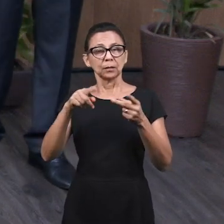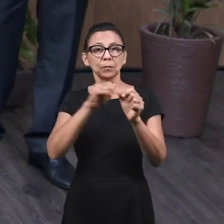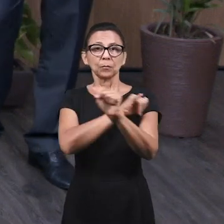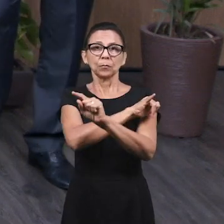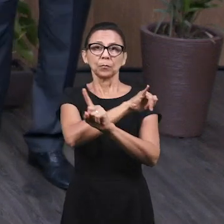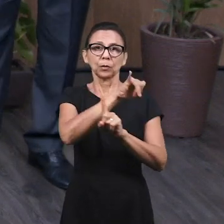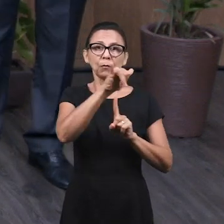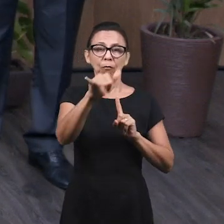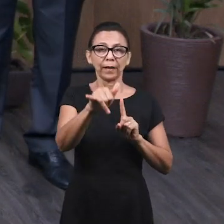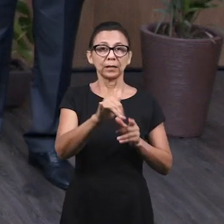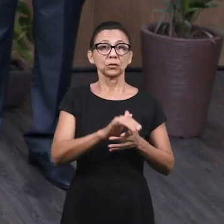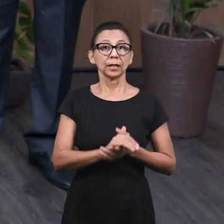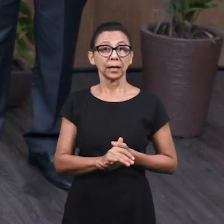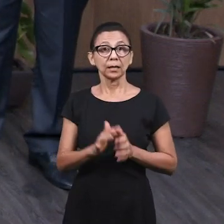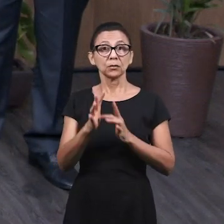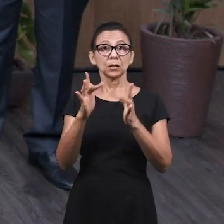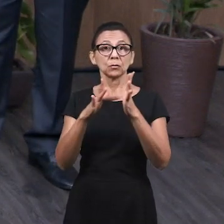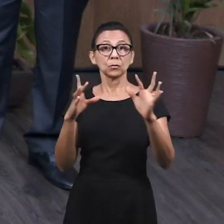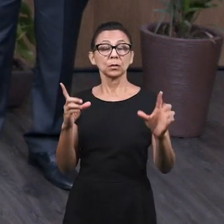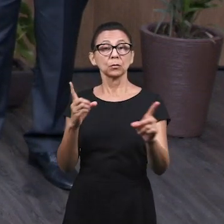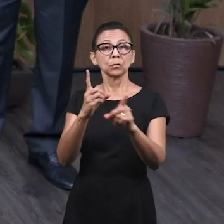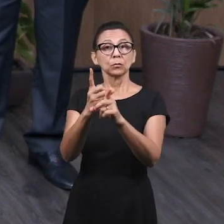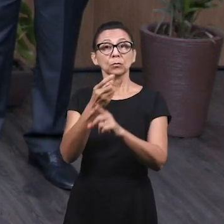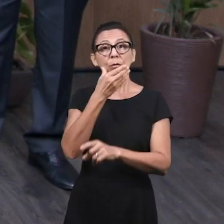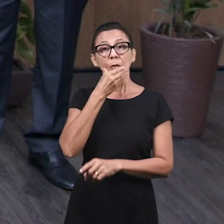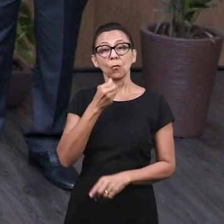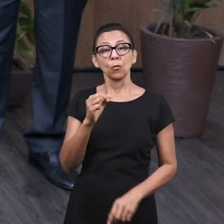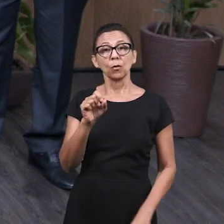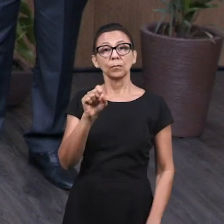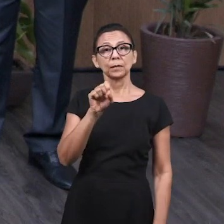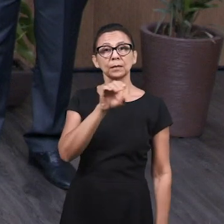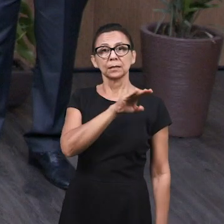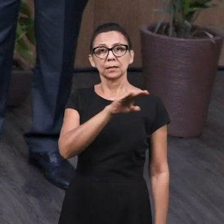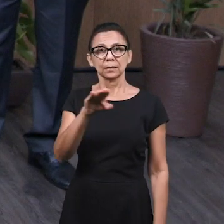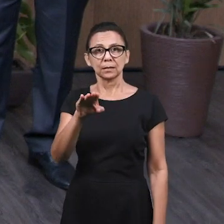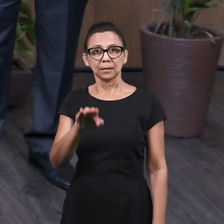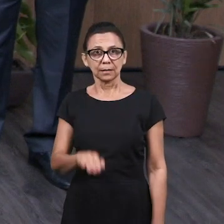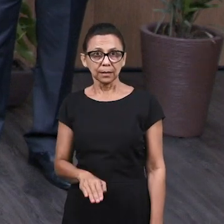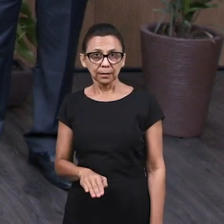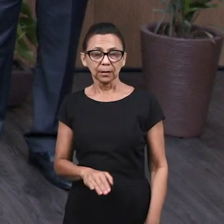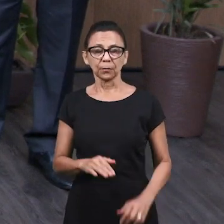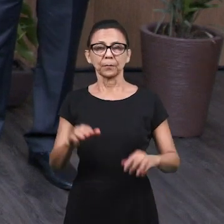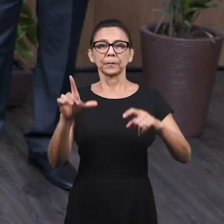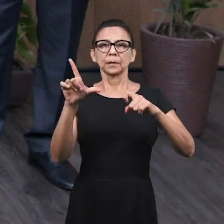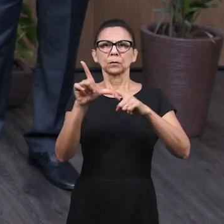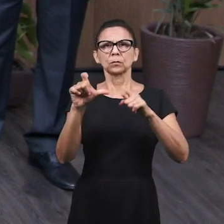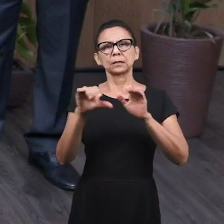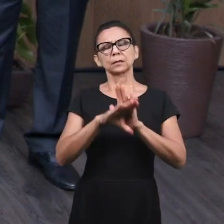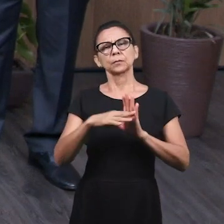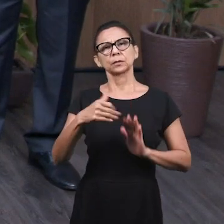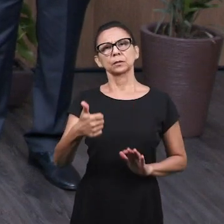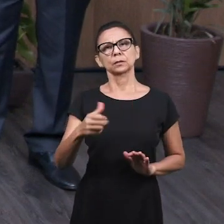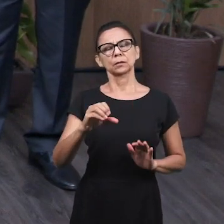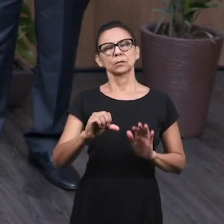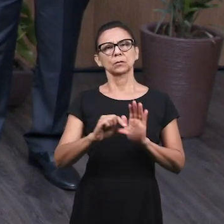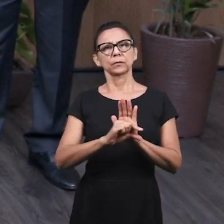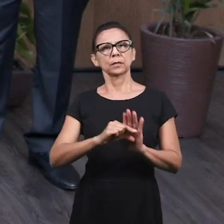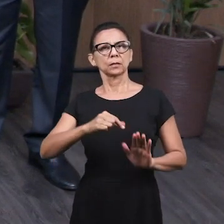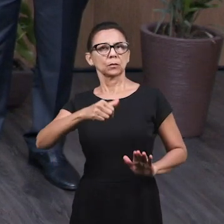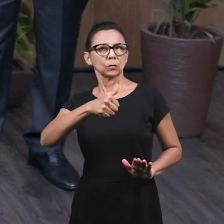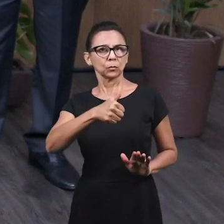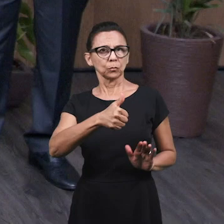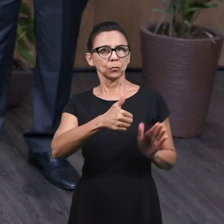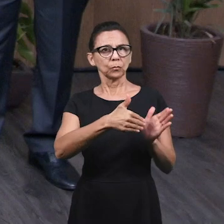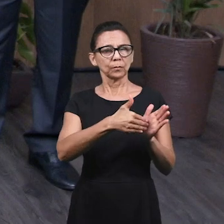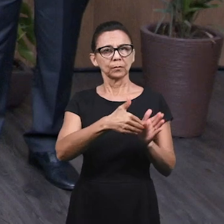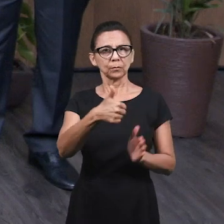um homem appelé Zachée, por nome Zaqueu, qui est enregistré dans la Bible en Luc 19, au verset 1 au